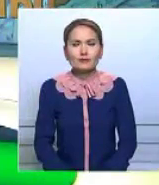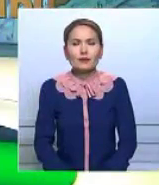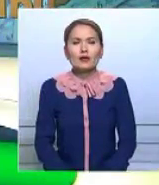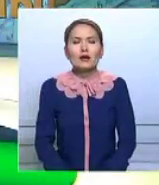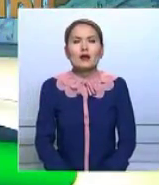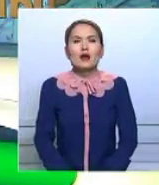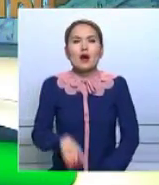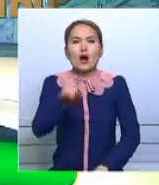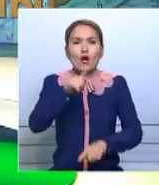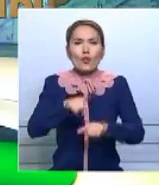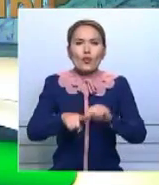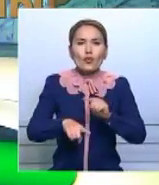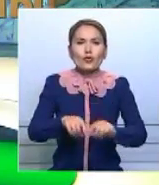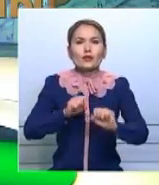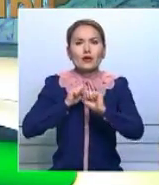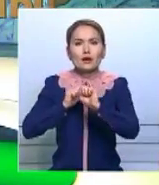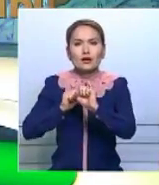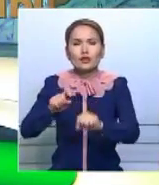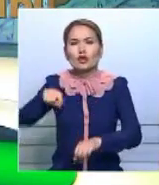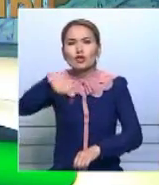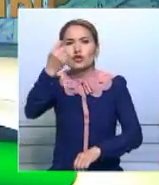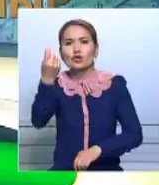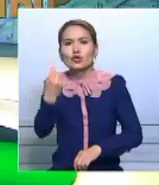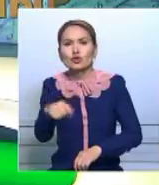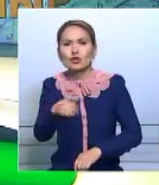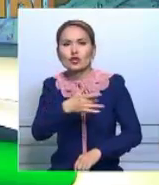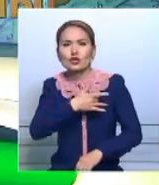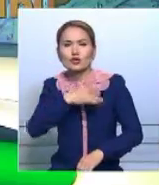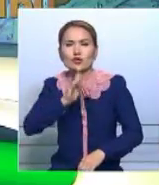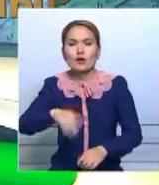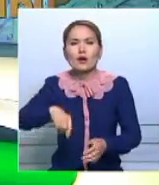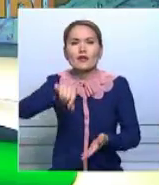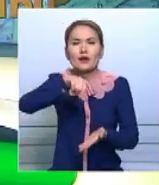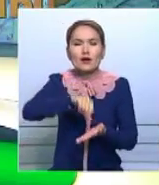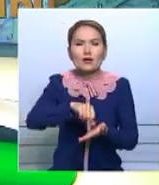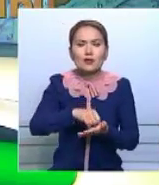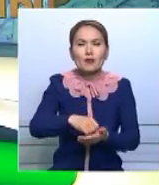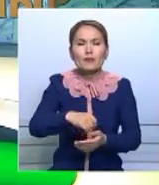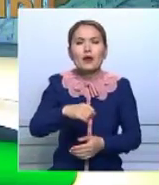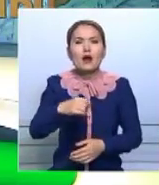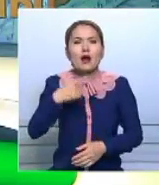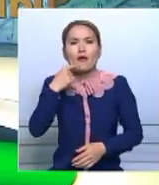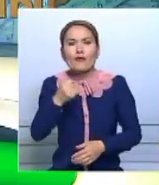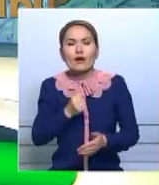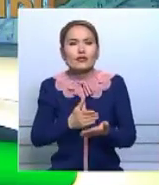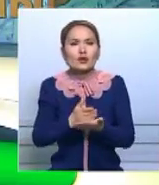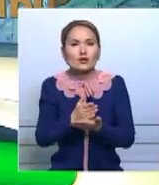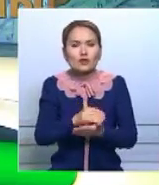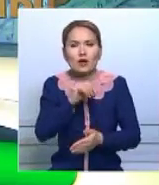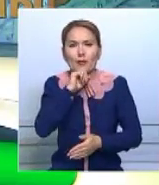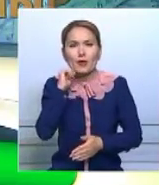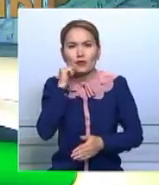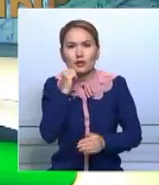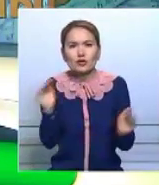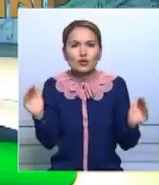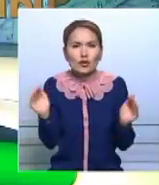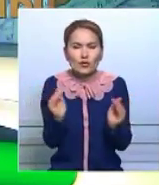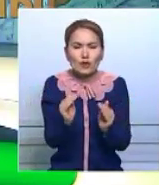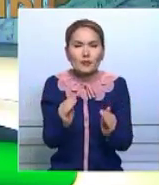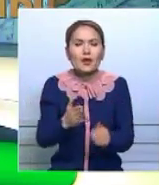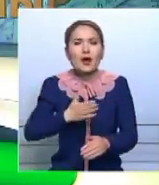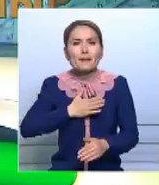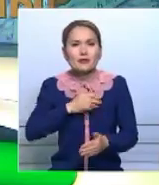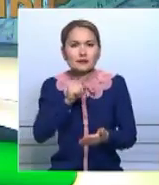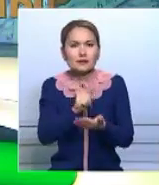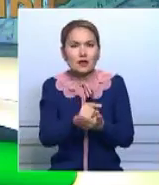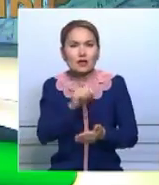Отан үшін от кешіп, қан майданға қатысқан қарт майдангерлердің жыл санап қарасы сиреп барады. Оларды құрмет тұтып, көзсіз